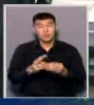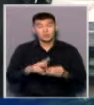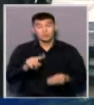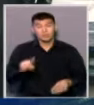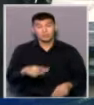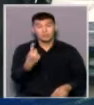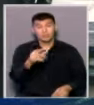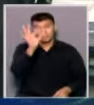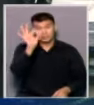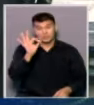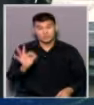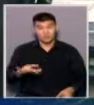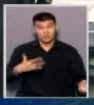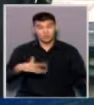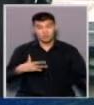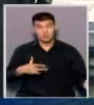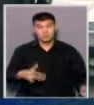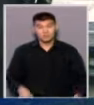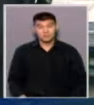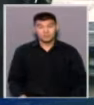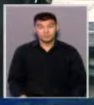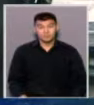12,1% және Құрманғазыда